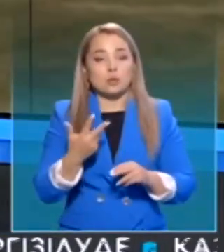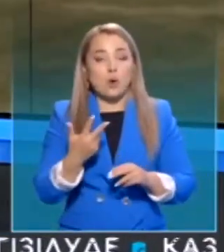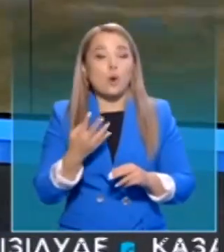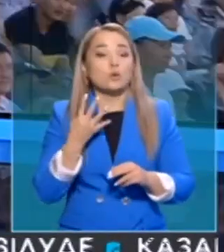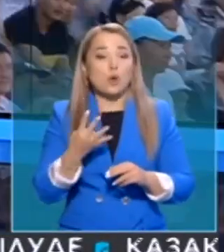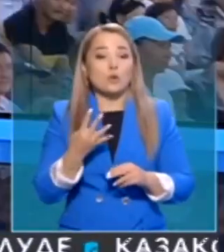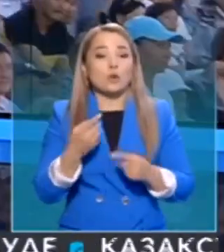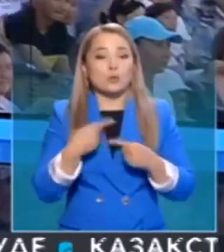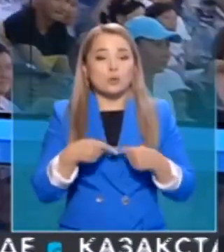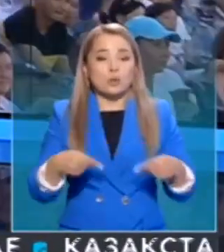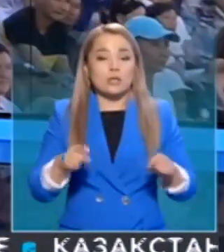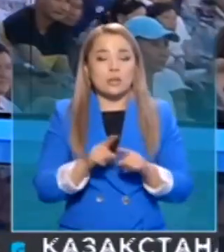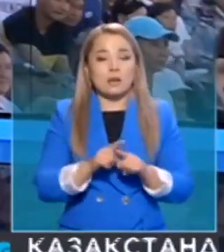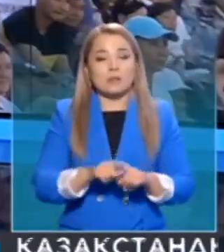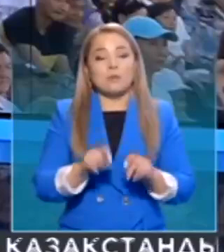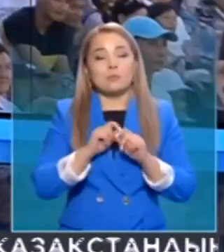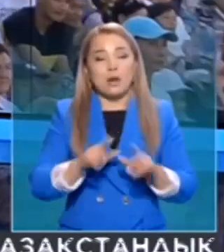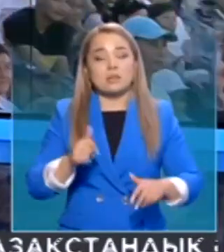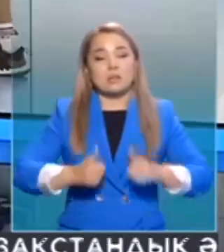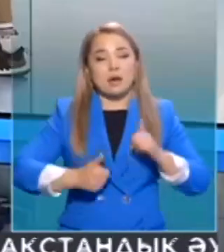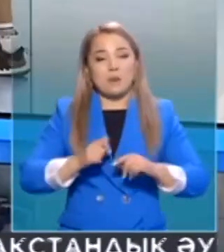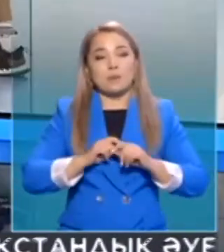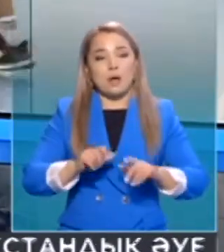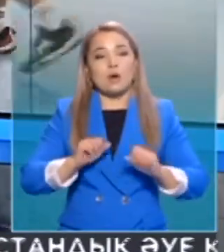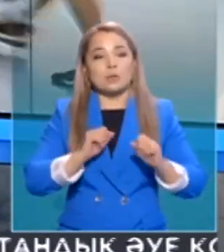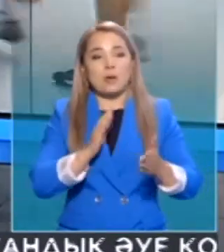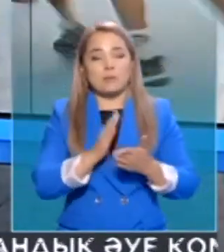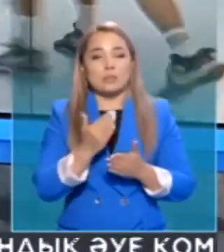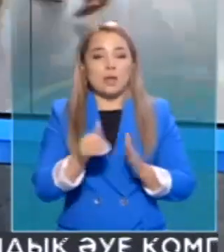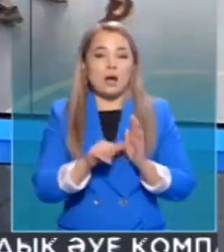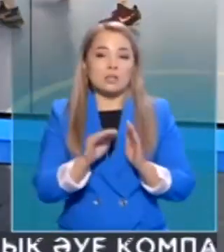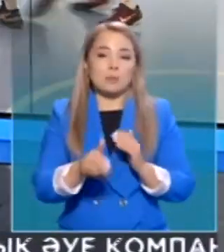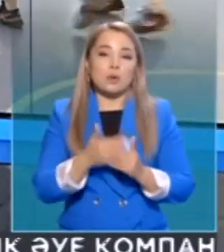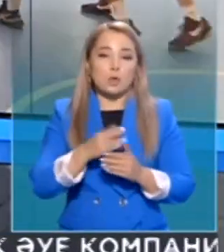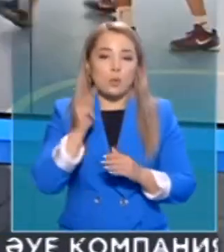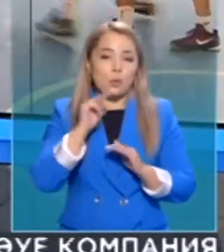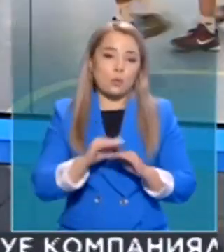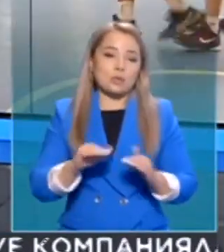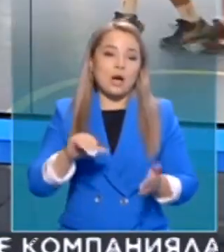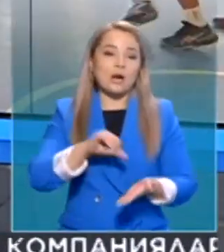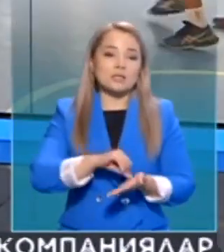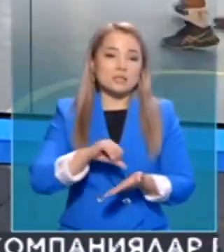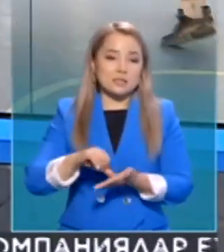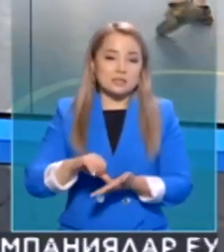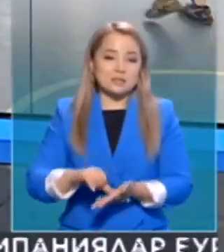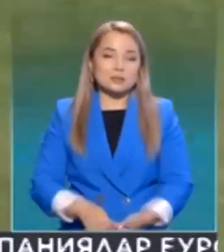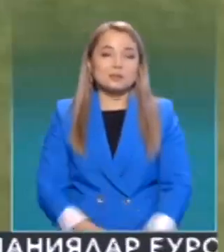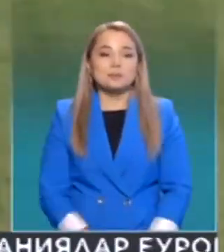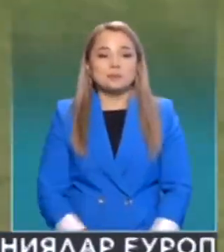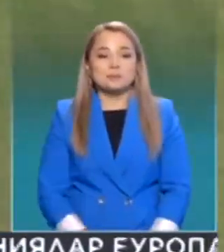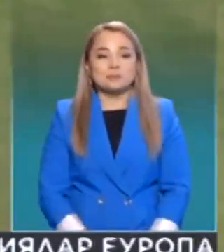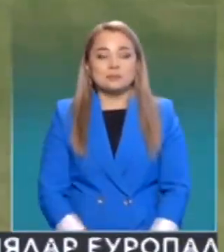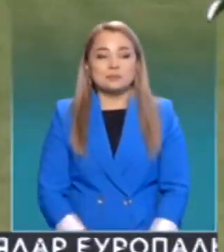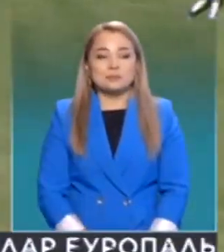бойынша сайысып, Алтын Ұя мектебінің намысын қорғады. Оған 6000-ға жуық оқушы қатысты.